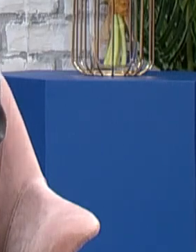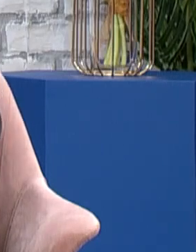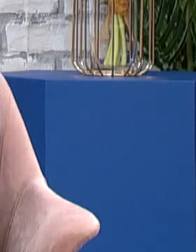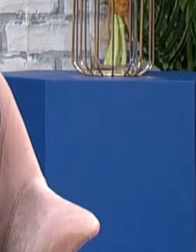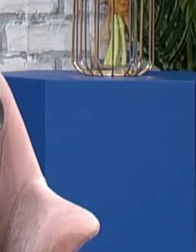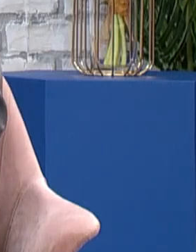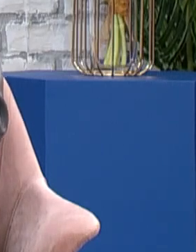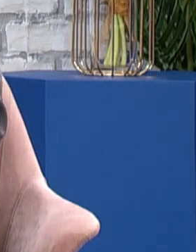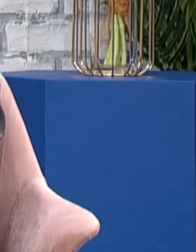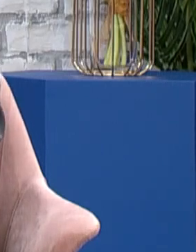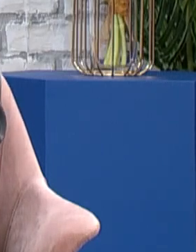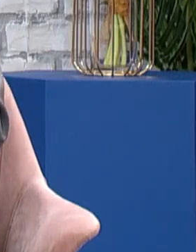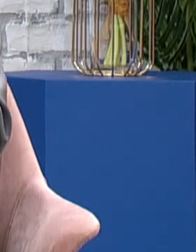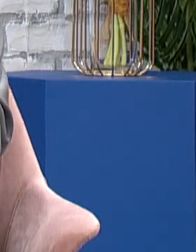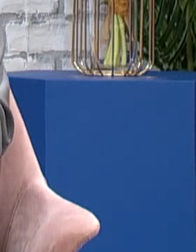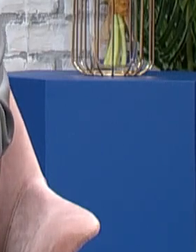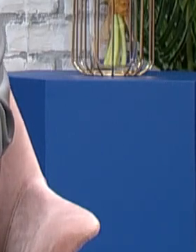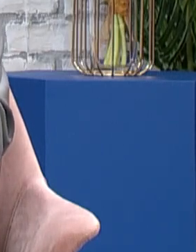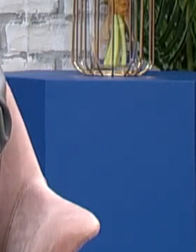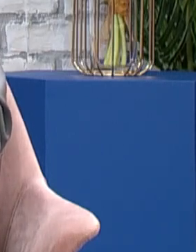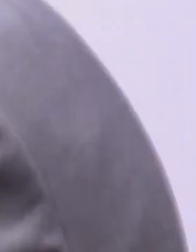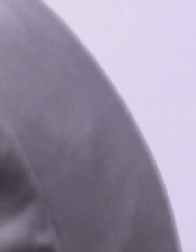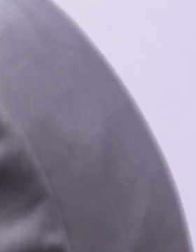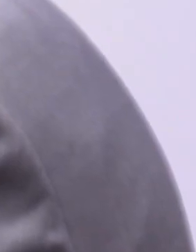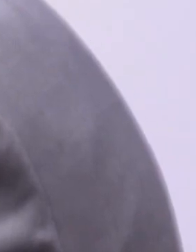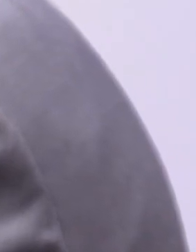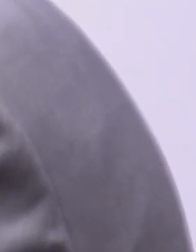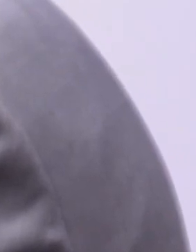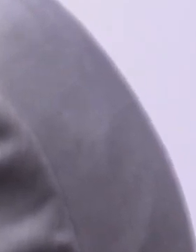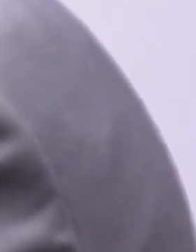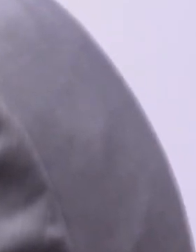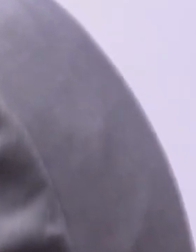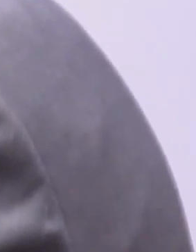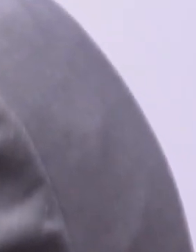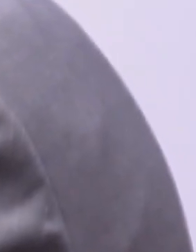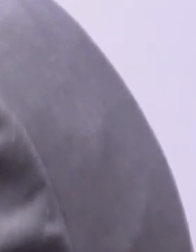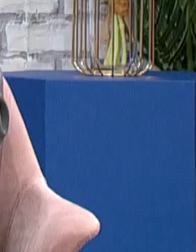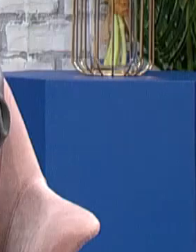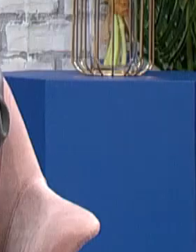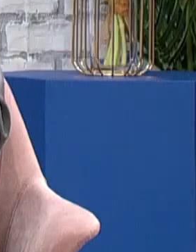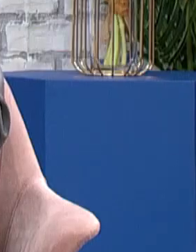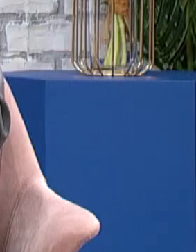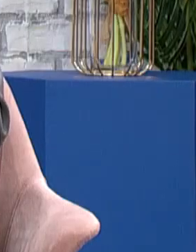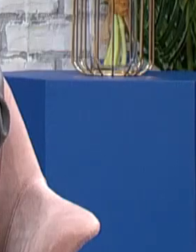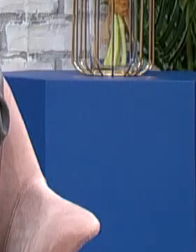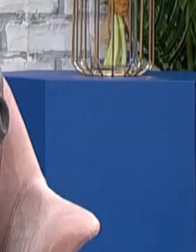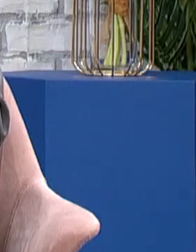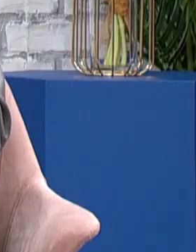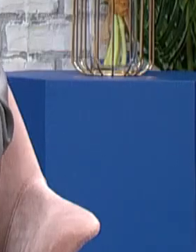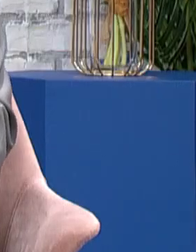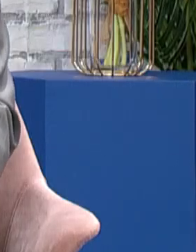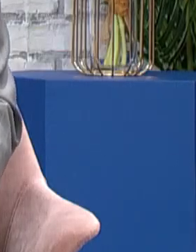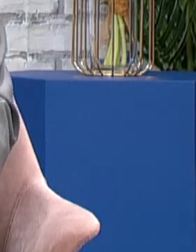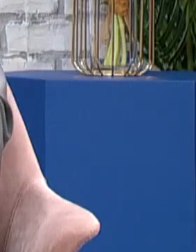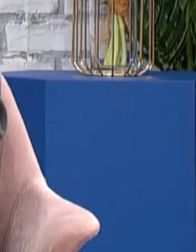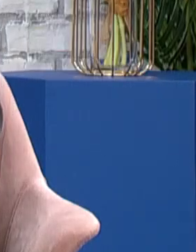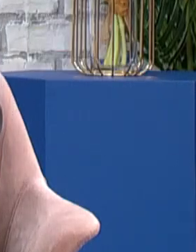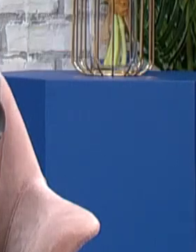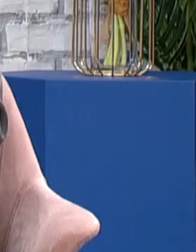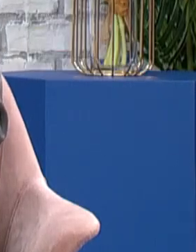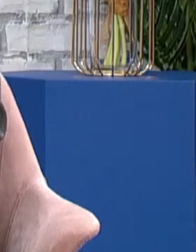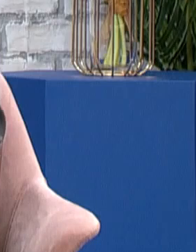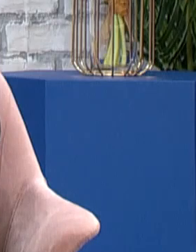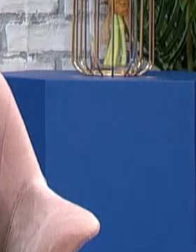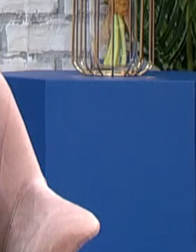우리도. 저 선배님의 모습 그대로만 따라서 그럼. 그렇게 살아야 되겠다라는 생각이 들면서 정말 감사해요. 예. 네.